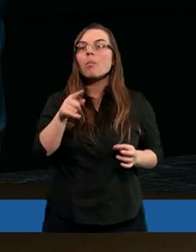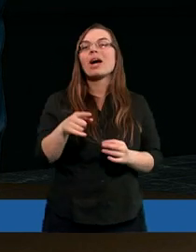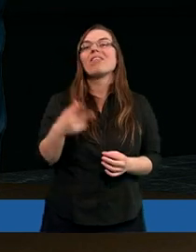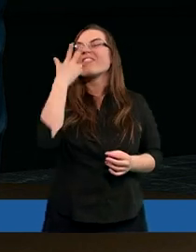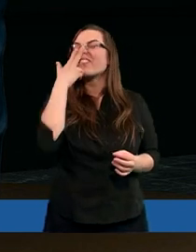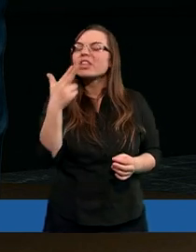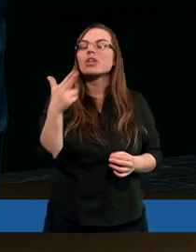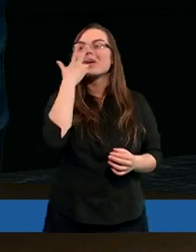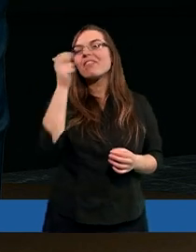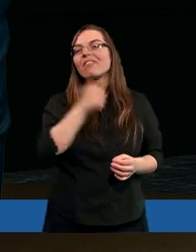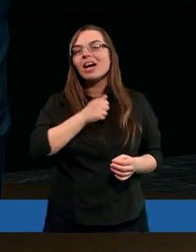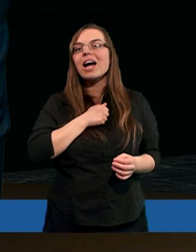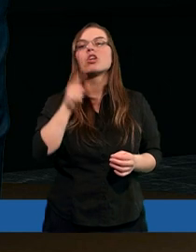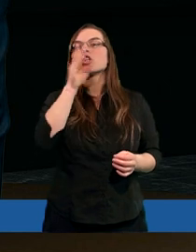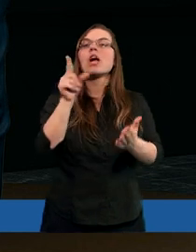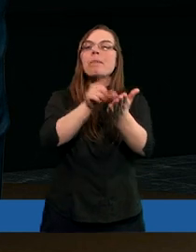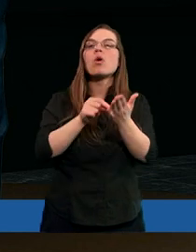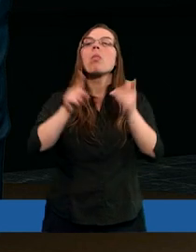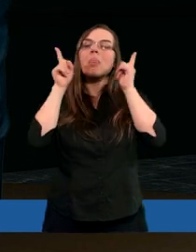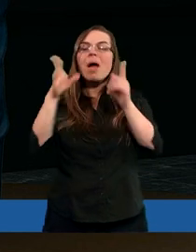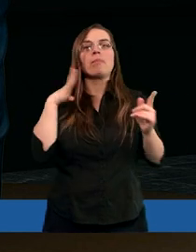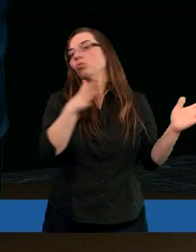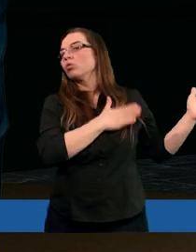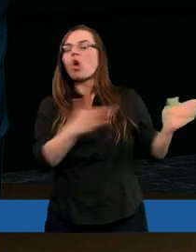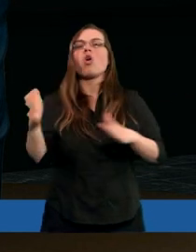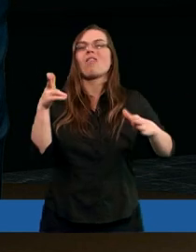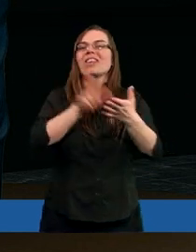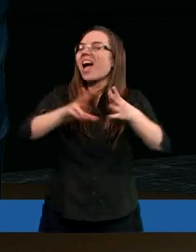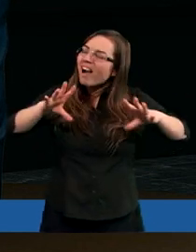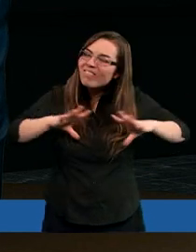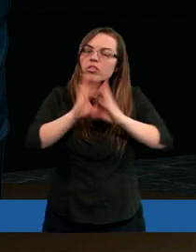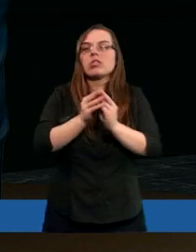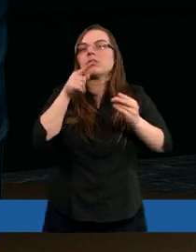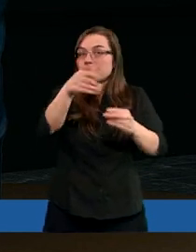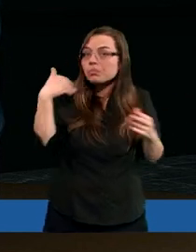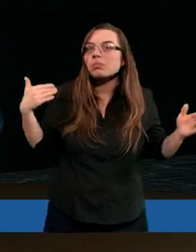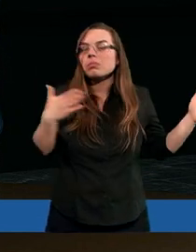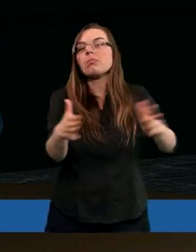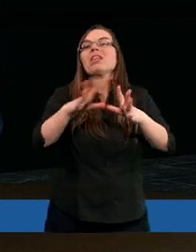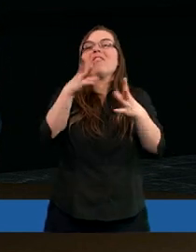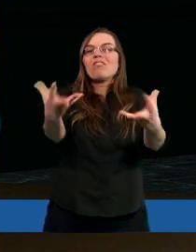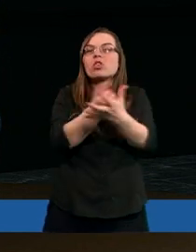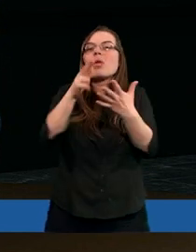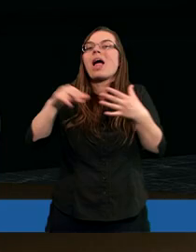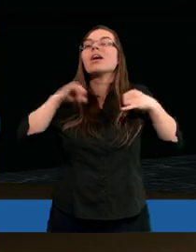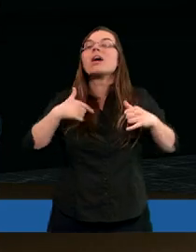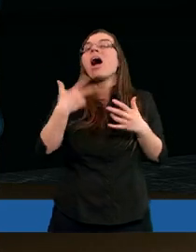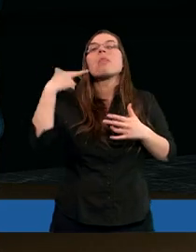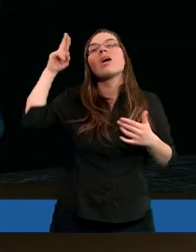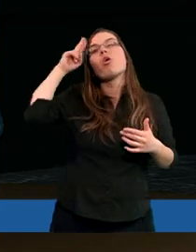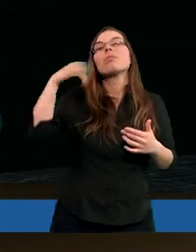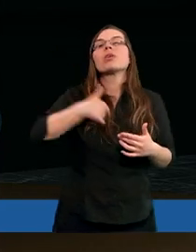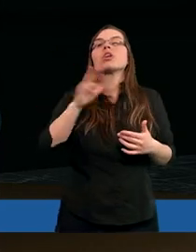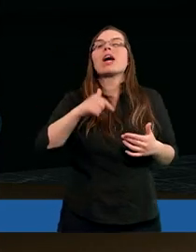widzimy wyraźnie, że Piotr naprawdę był gotów na wszystko. Tylko on nie znał siebie. Nie rozumiał,